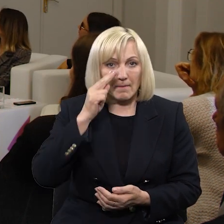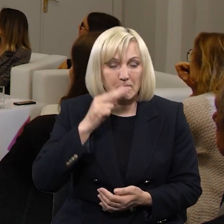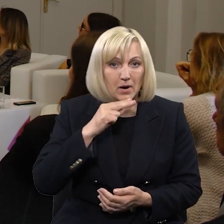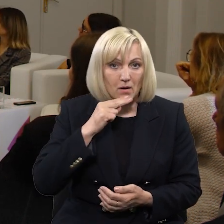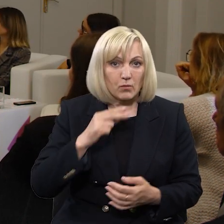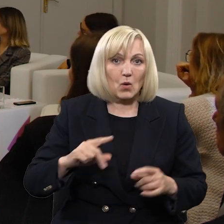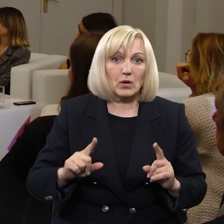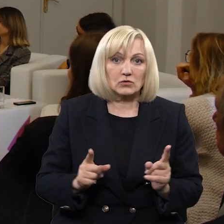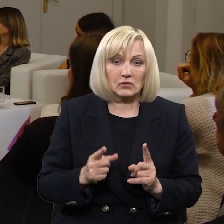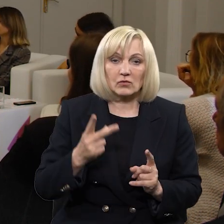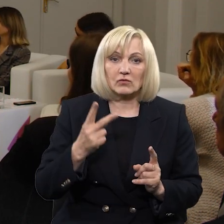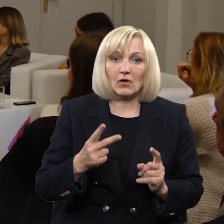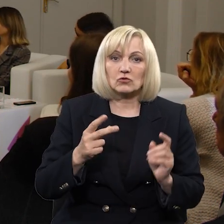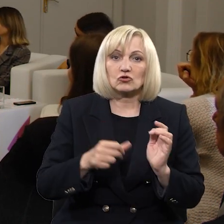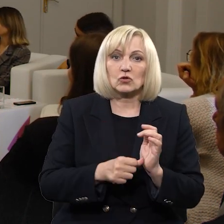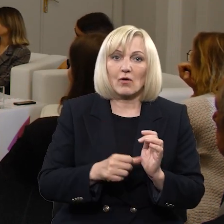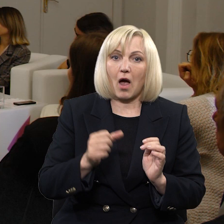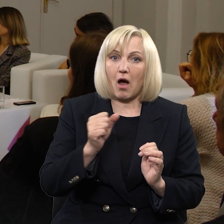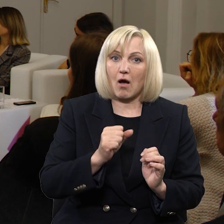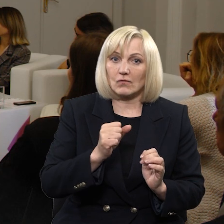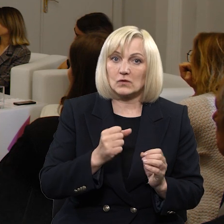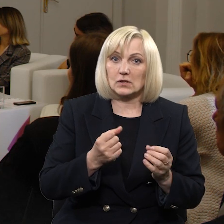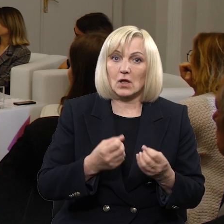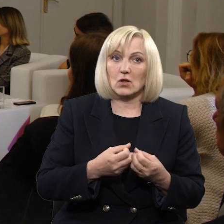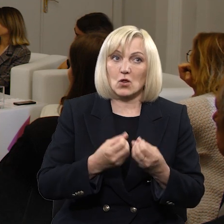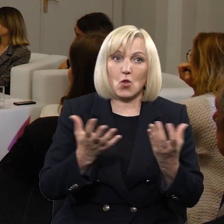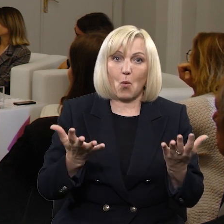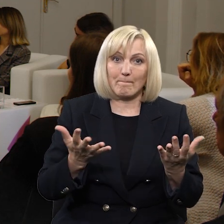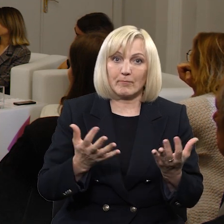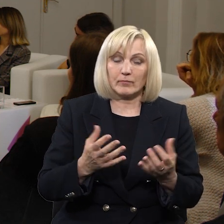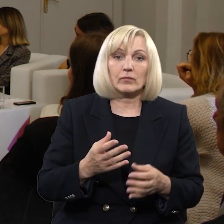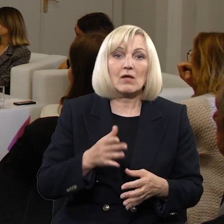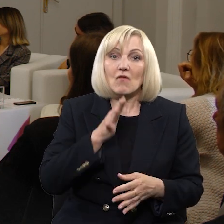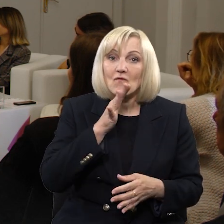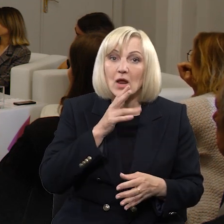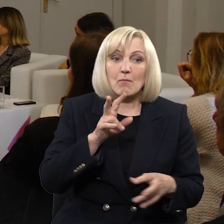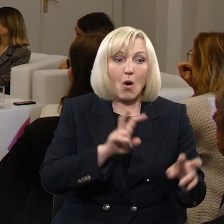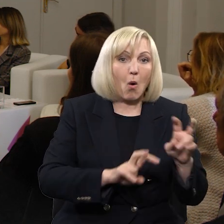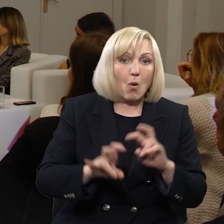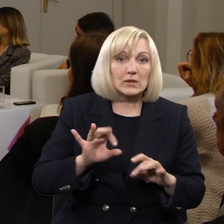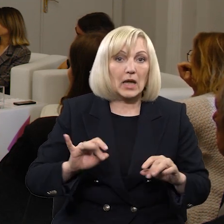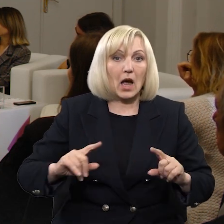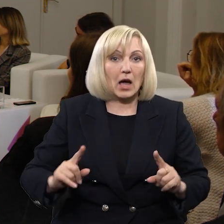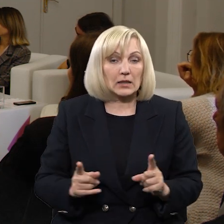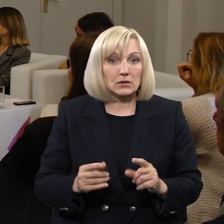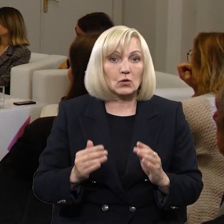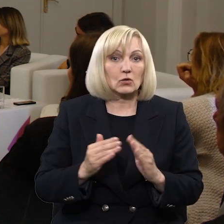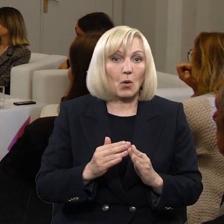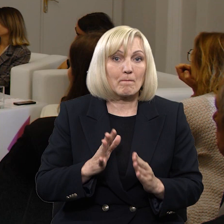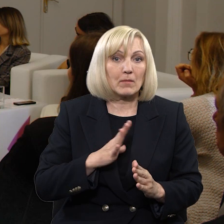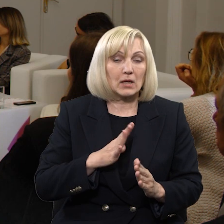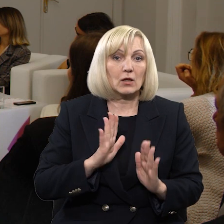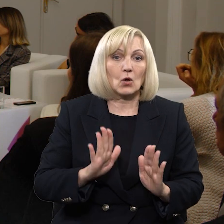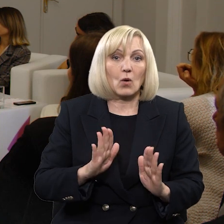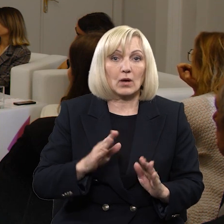папу арестовали 26 августа днем во время обыска и ареста дома